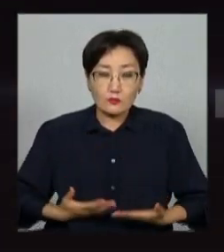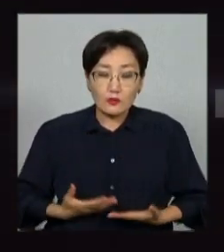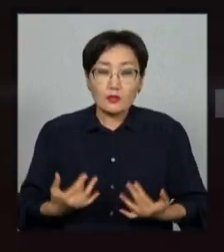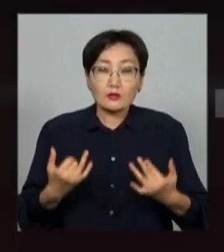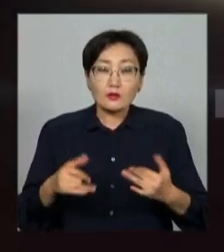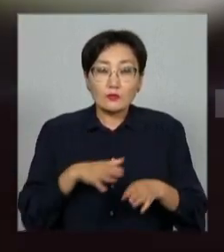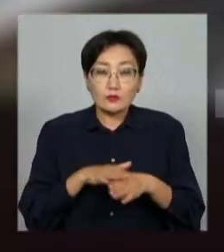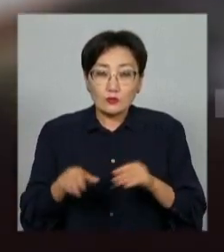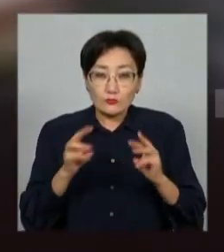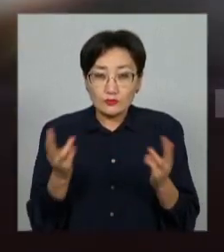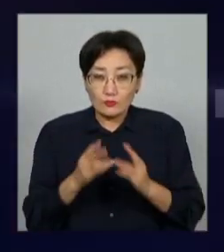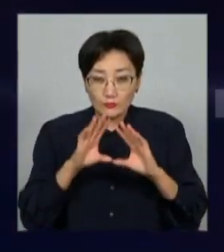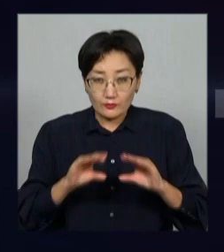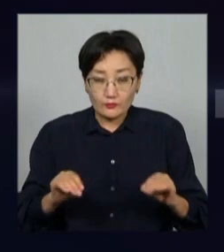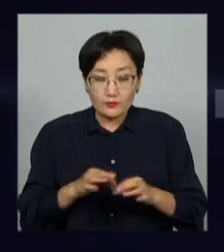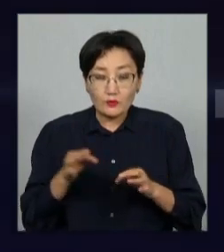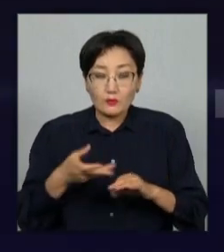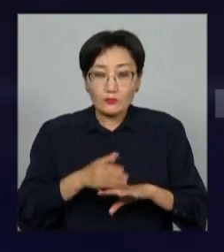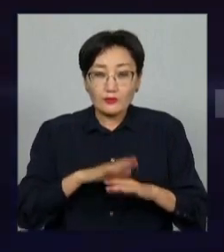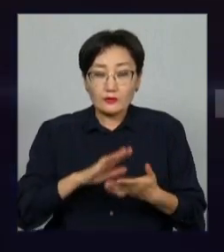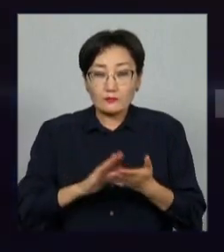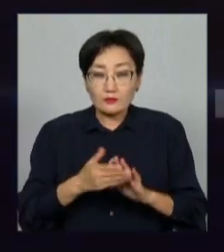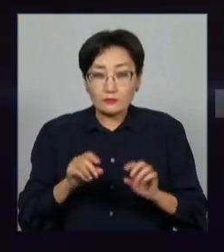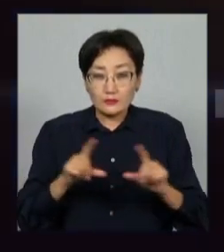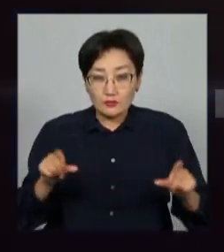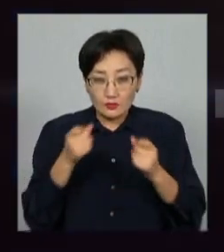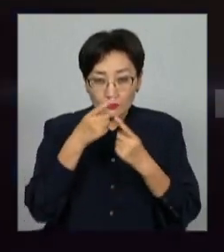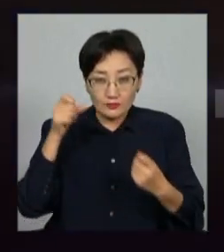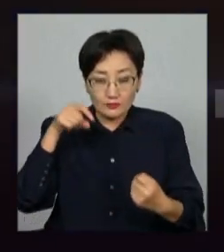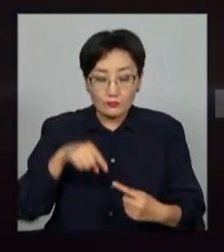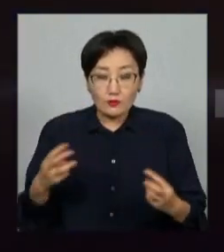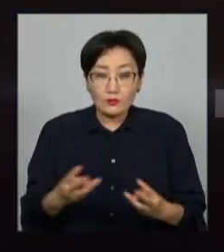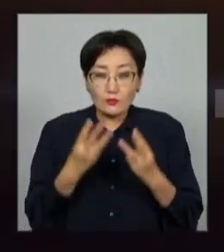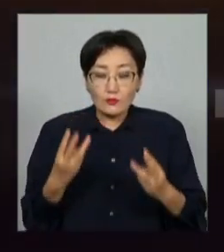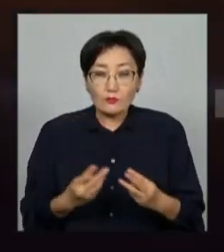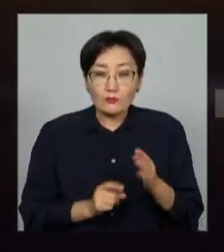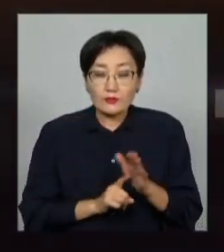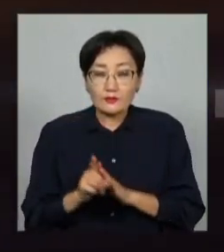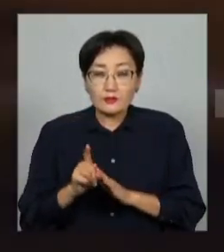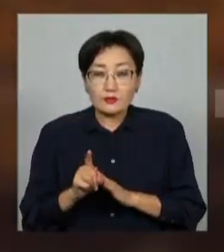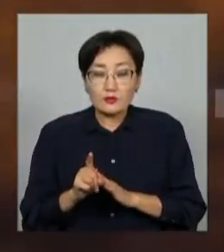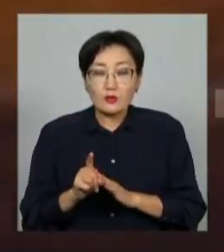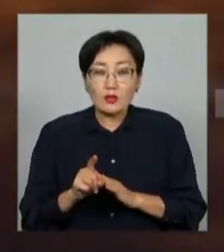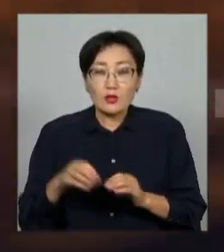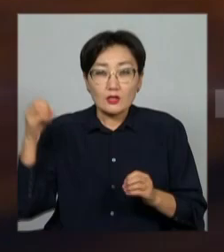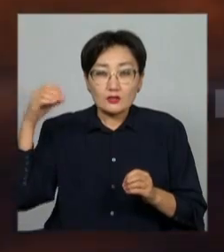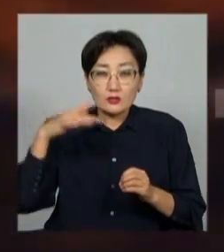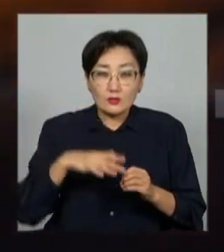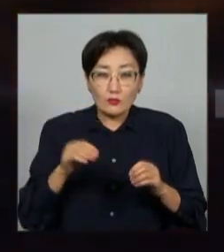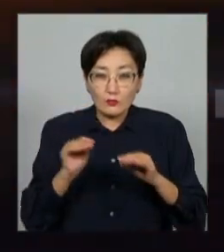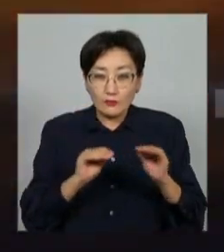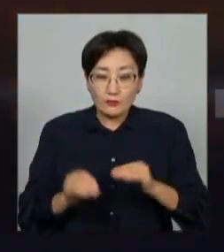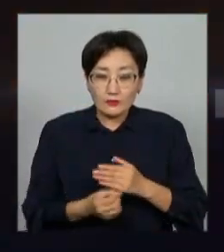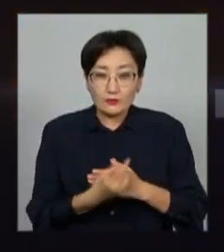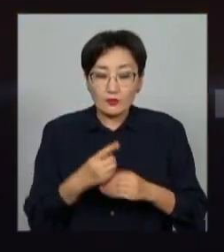жалын толығымен сөндірілді. Облыстық төтенше жағдайлар департаментінің мәліметінше өрттің тұтануына люминесцентті жарықтандыру құрылғыларынан